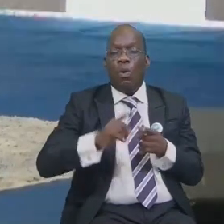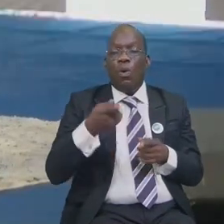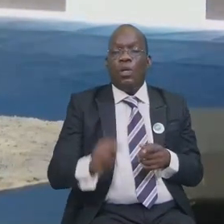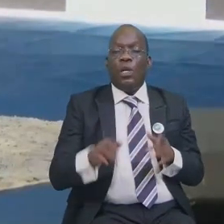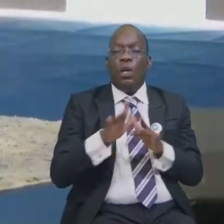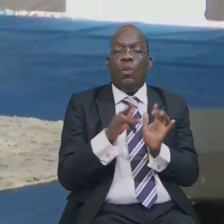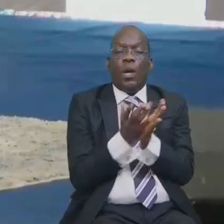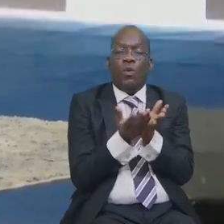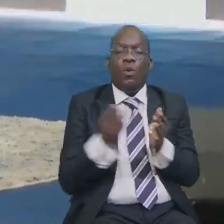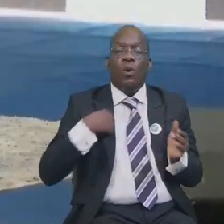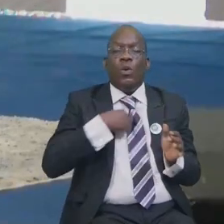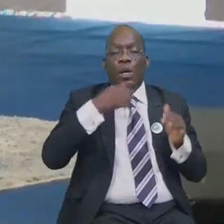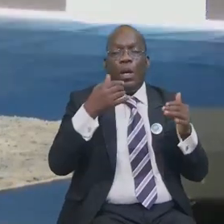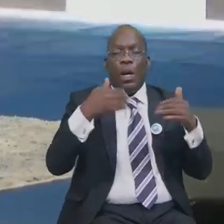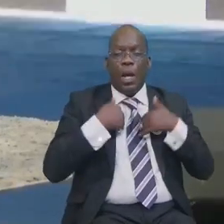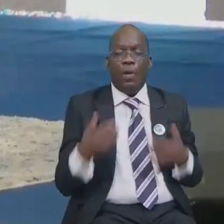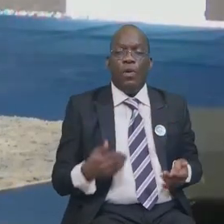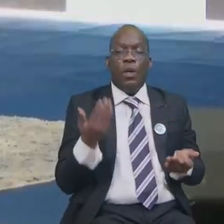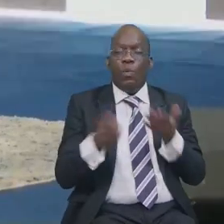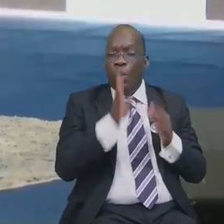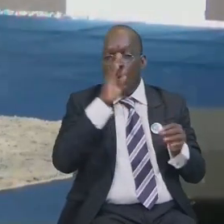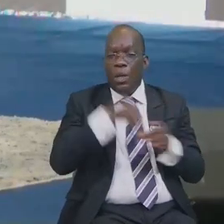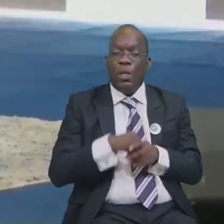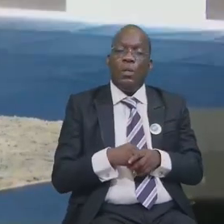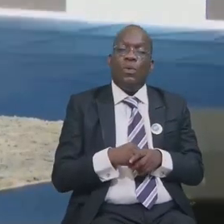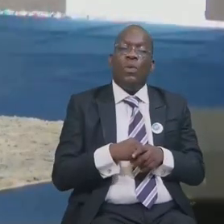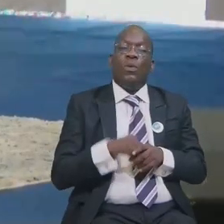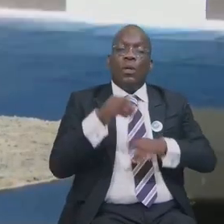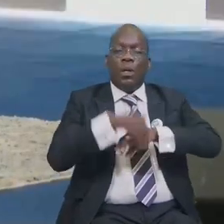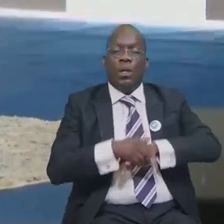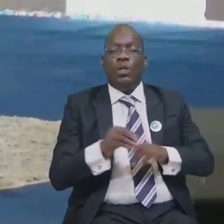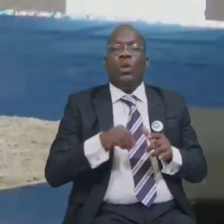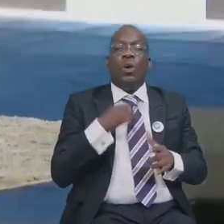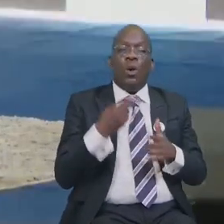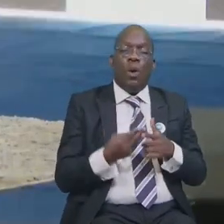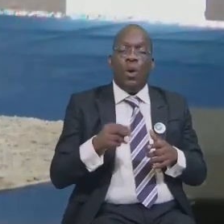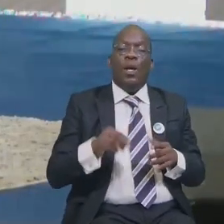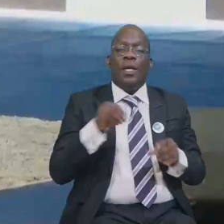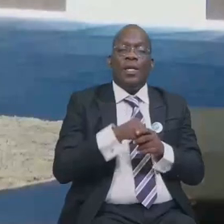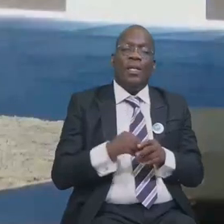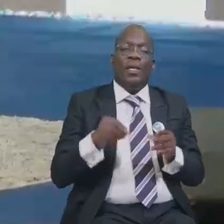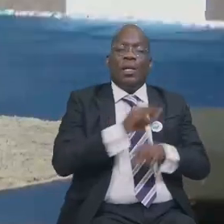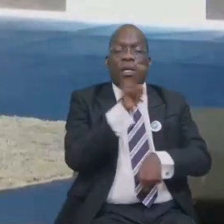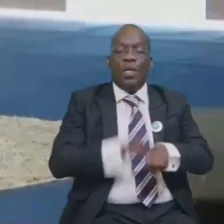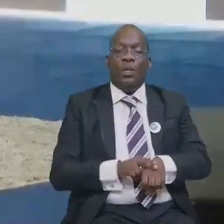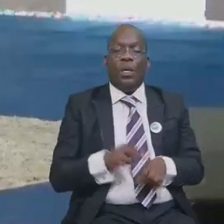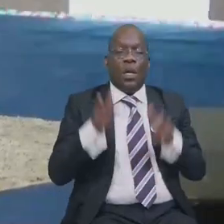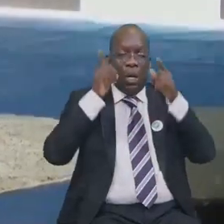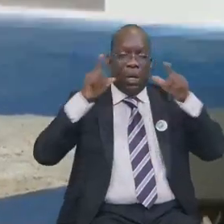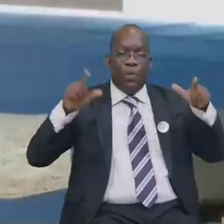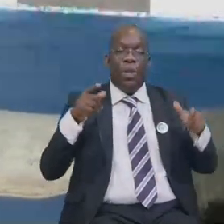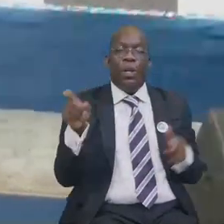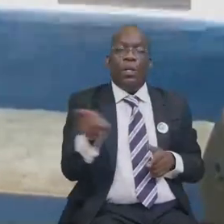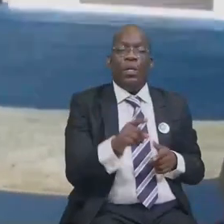Bibles que nous avons, que ce soit en anglais ou dans nos langues nationales, ou la Bible dans d'autres